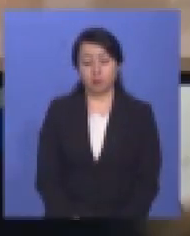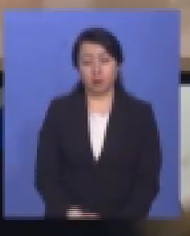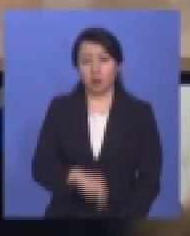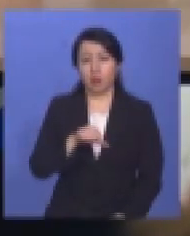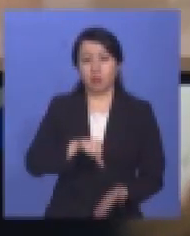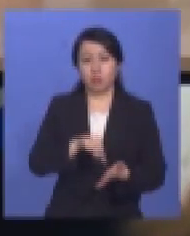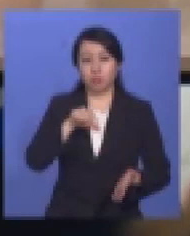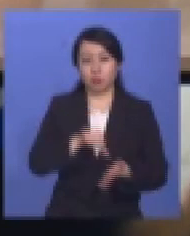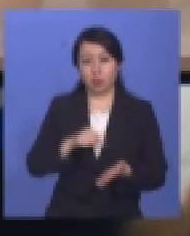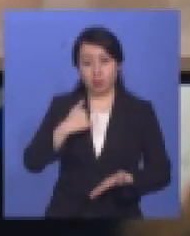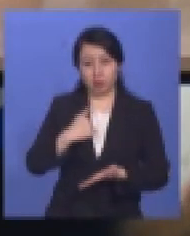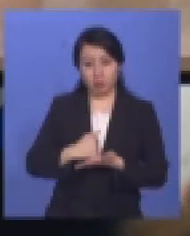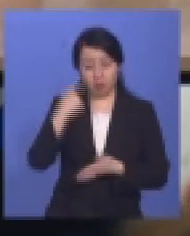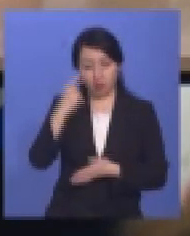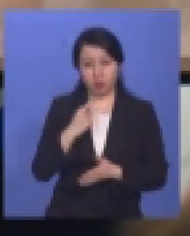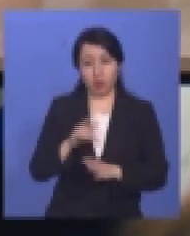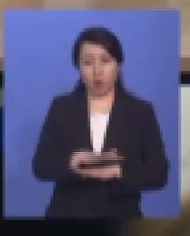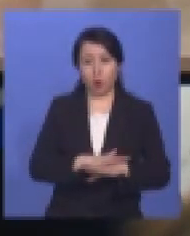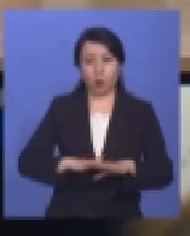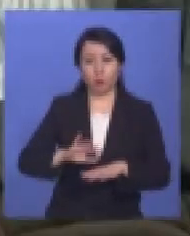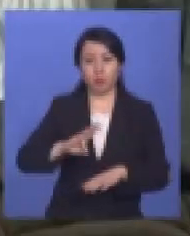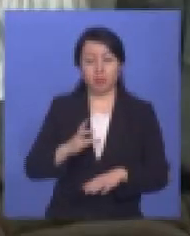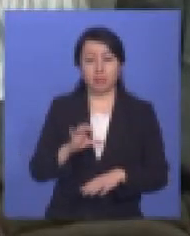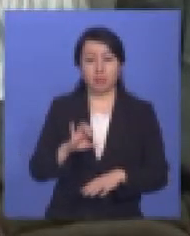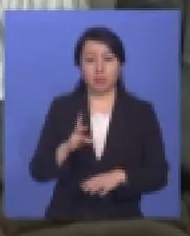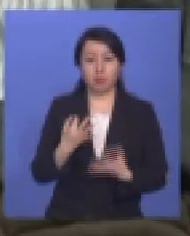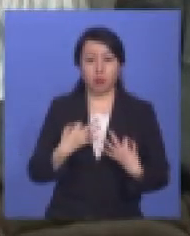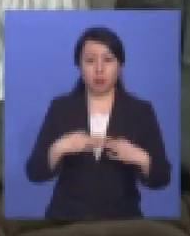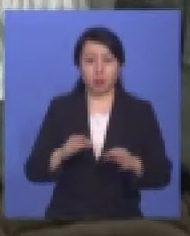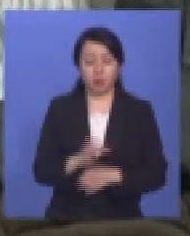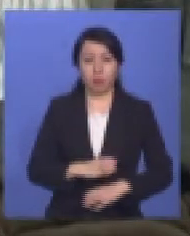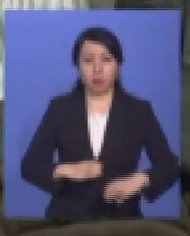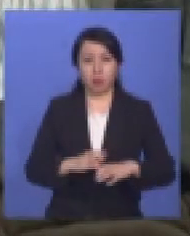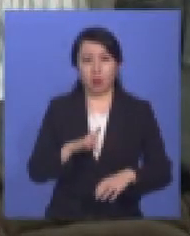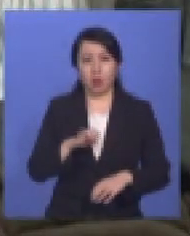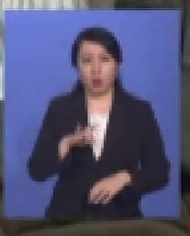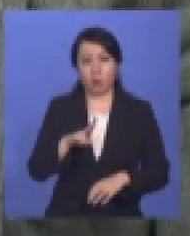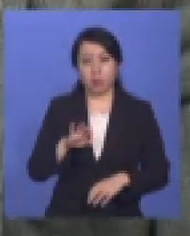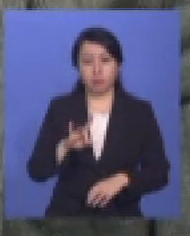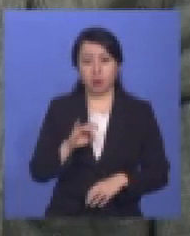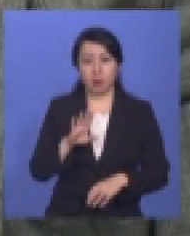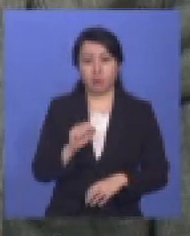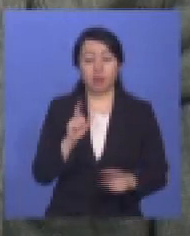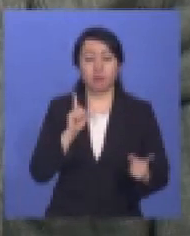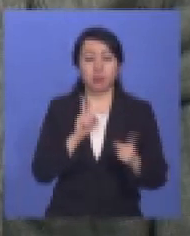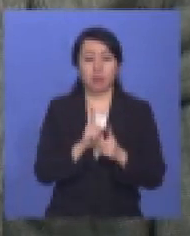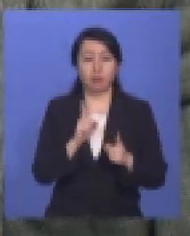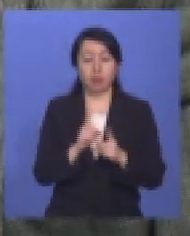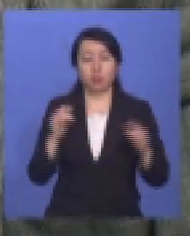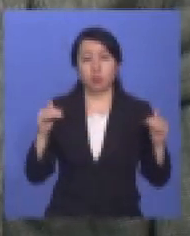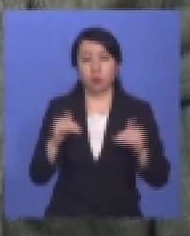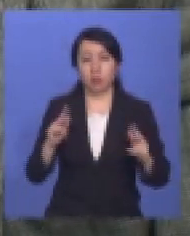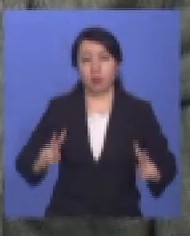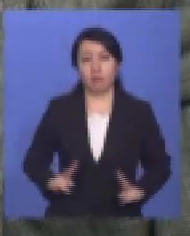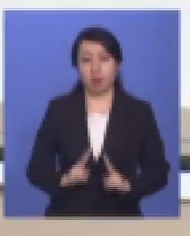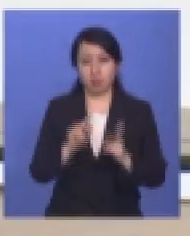Сторонники кандидатов в президенты от общенациональной социал-демократической партии Нурлана Ауезбаева встретились со студентами в